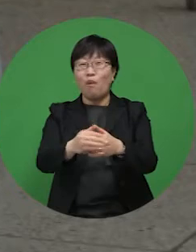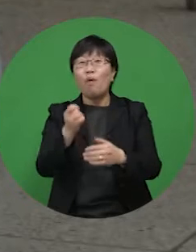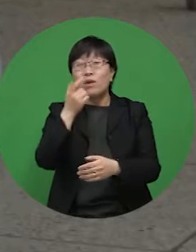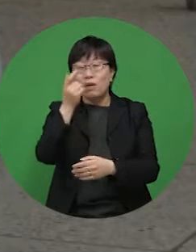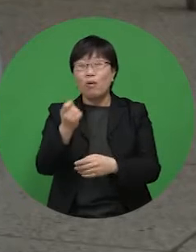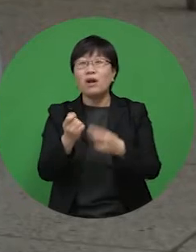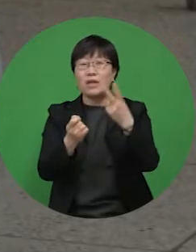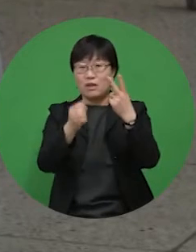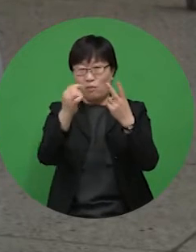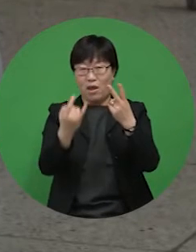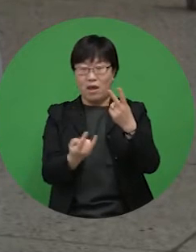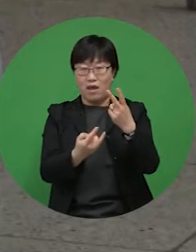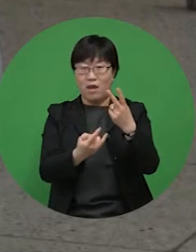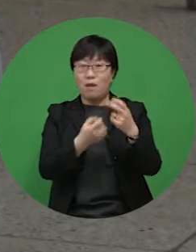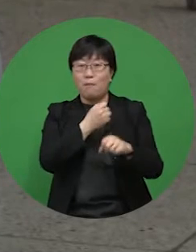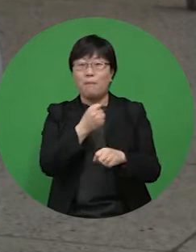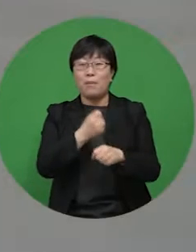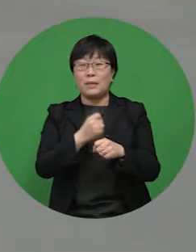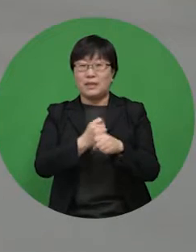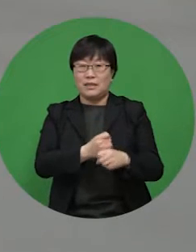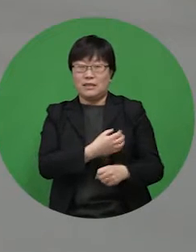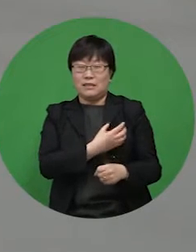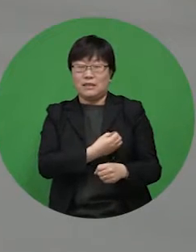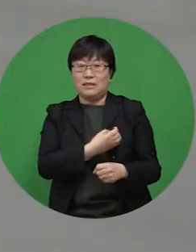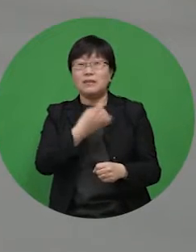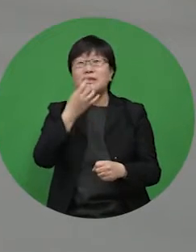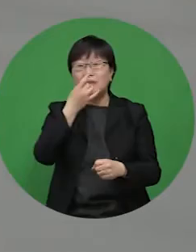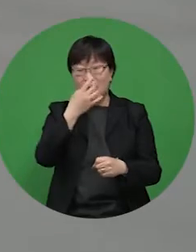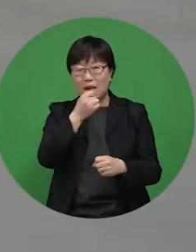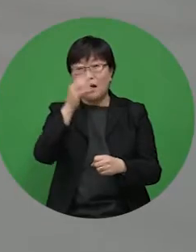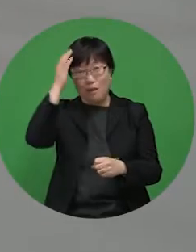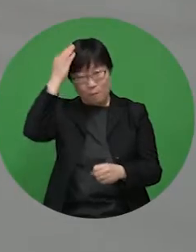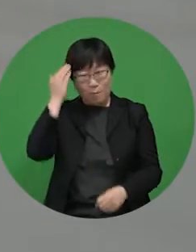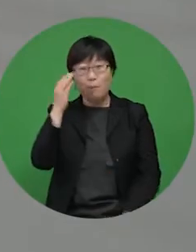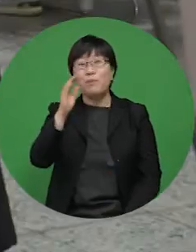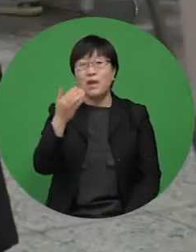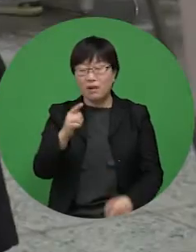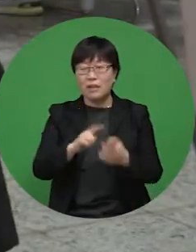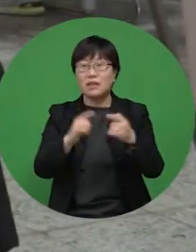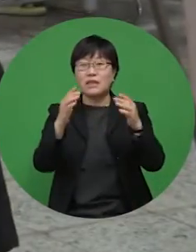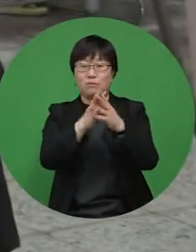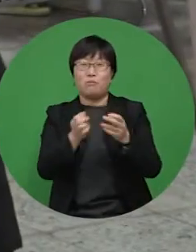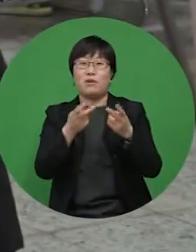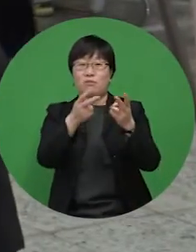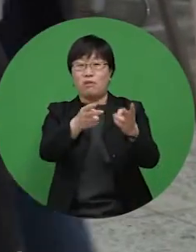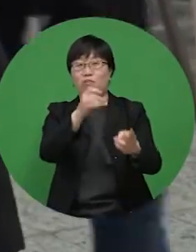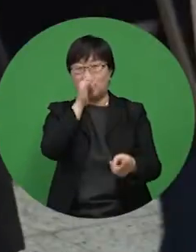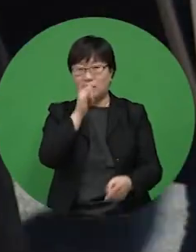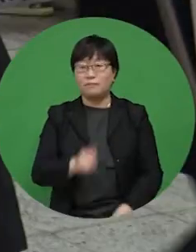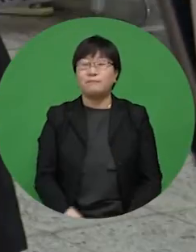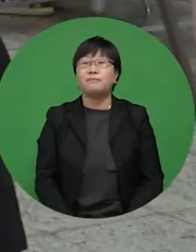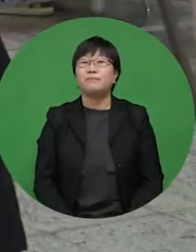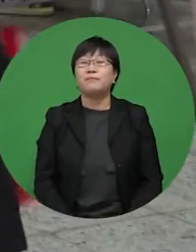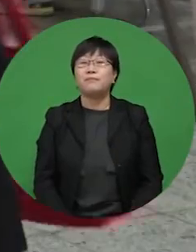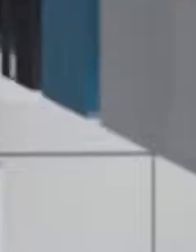실시하며 매월 2회 조제 분유, 쌀, 미역 등의 보충식품을 집으로 배송해주고